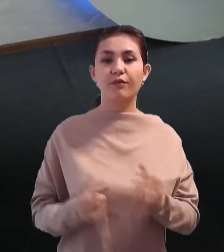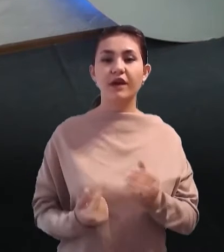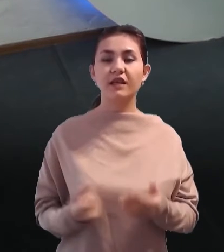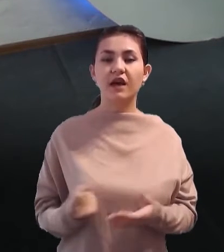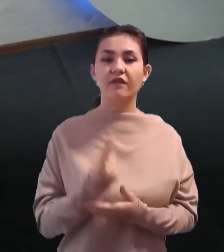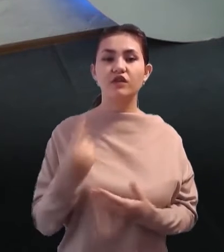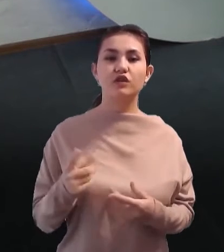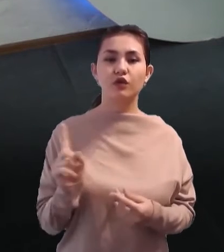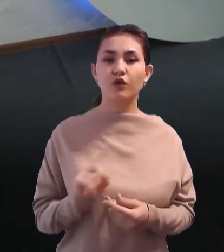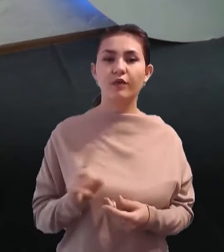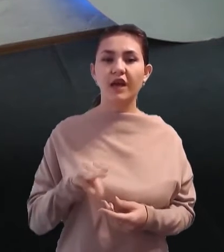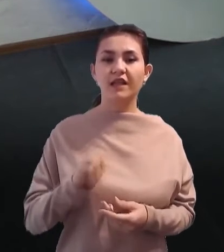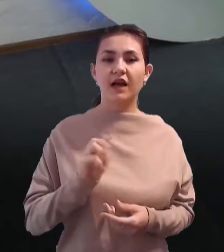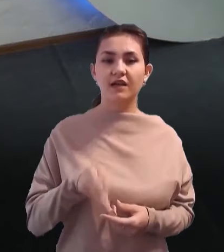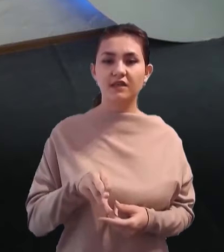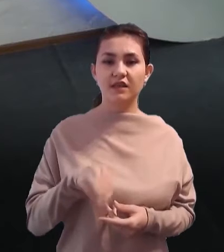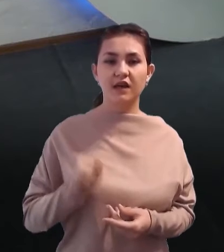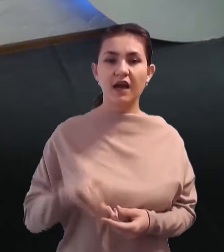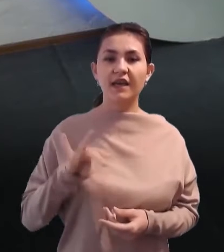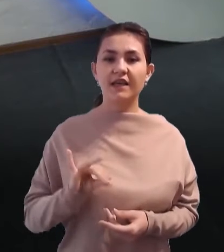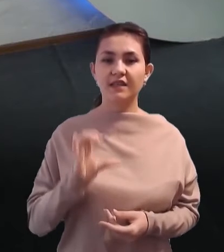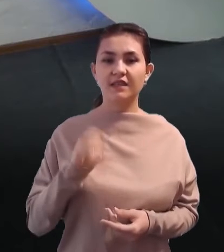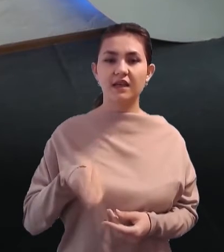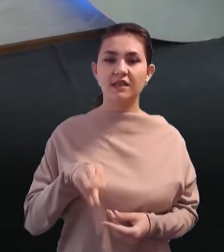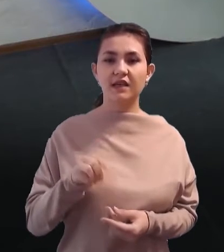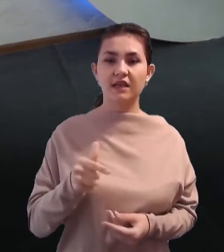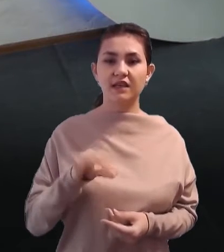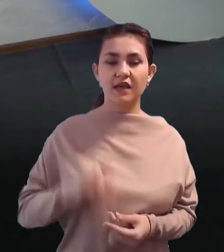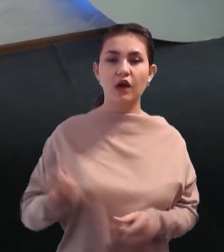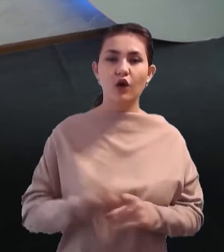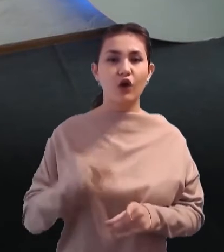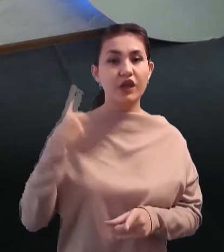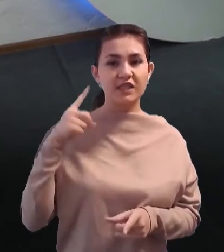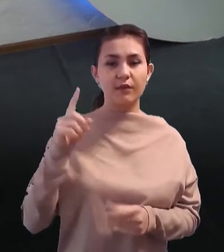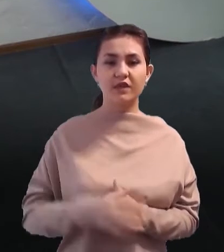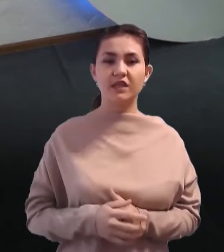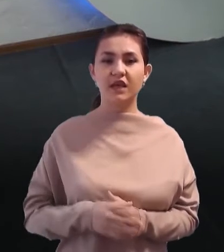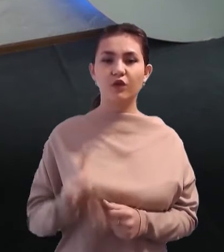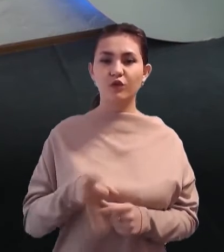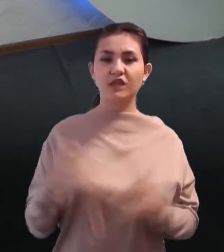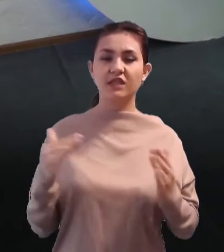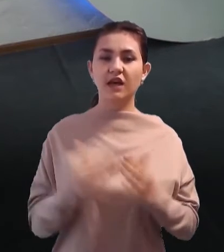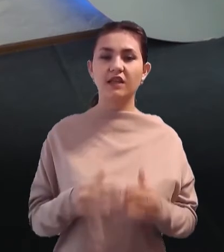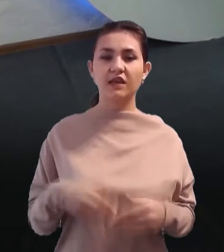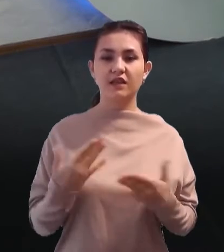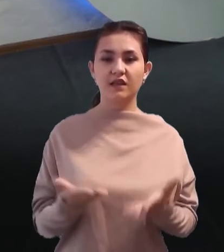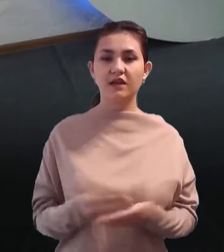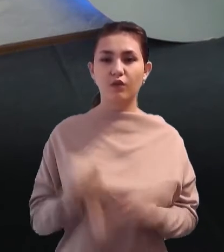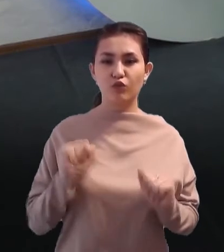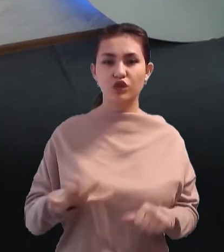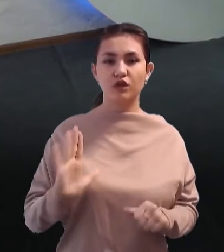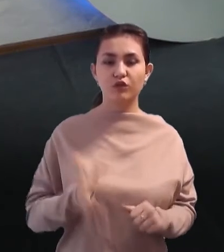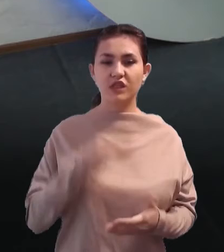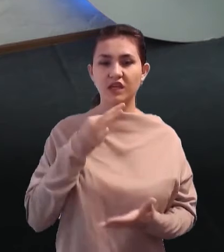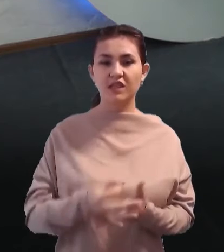кроме тактики и стратегии, если появится еще и визия и концепция, ну, что будет с этим зданием, то тогда можно будет сказать, да,